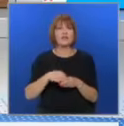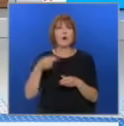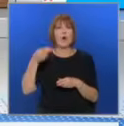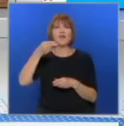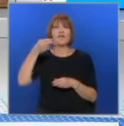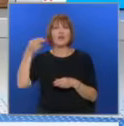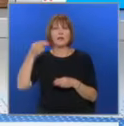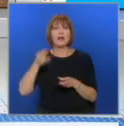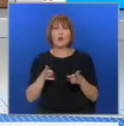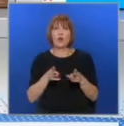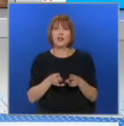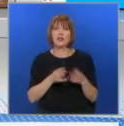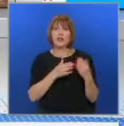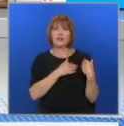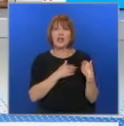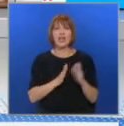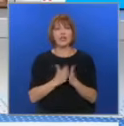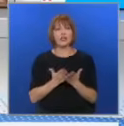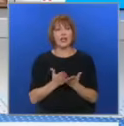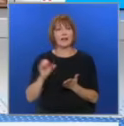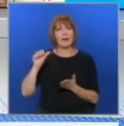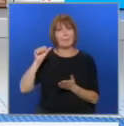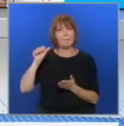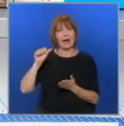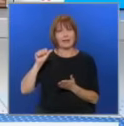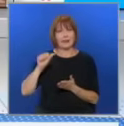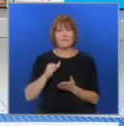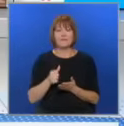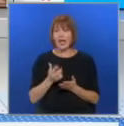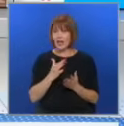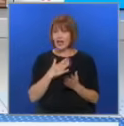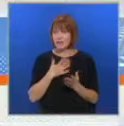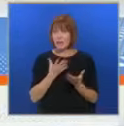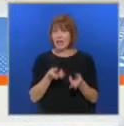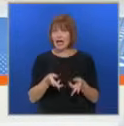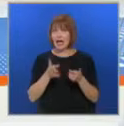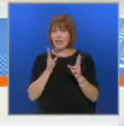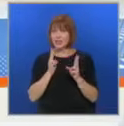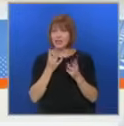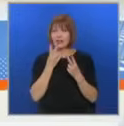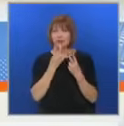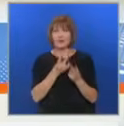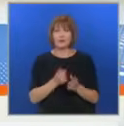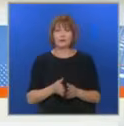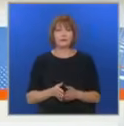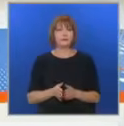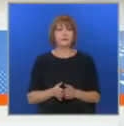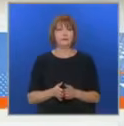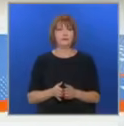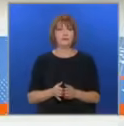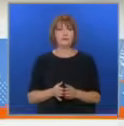ограничена отговорност и е бил член на партията. Взе ли БНБ решение? Ще ни каже сега Цветелина Катанск. Добър вечер.